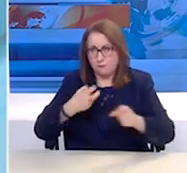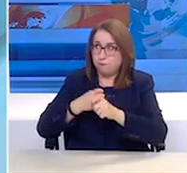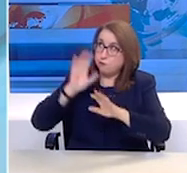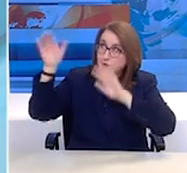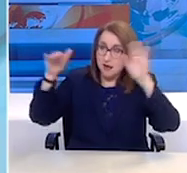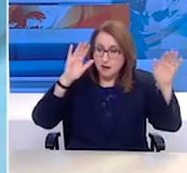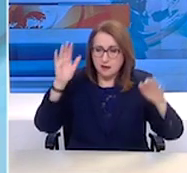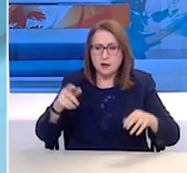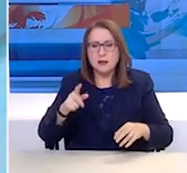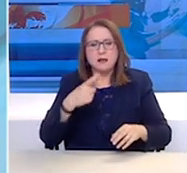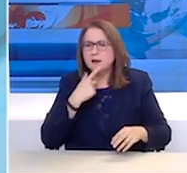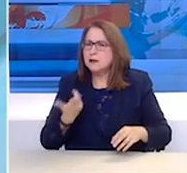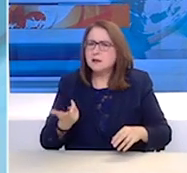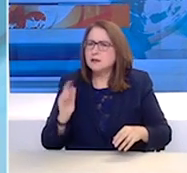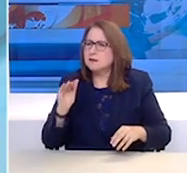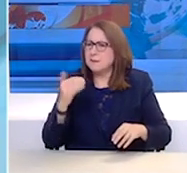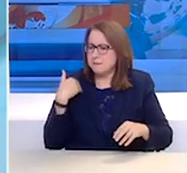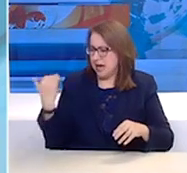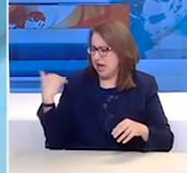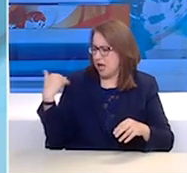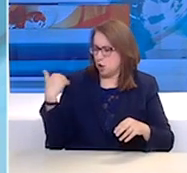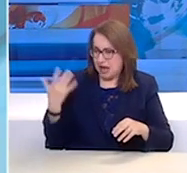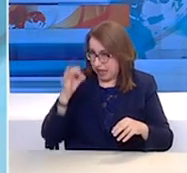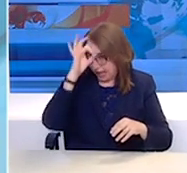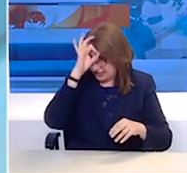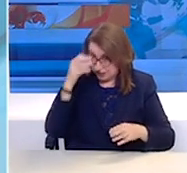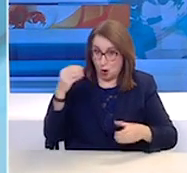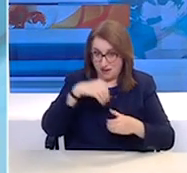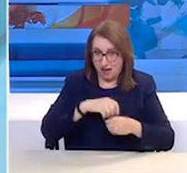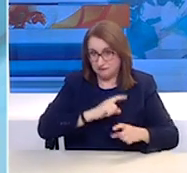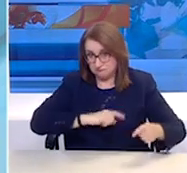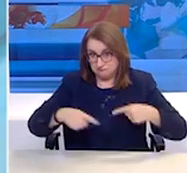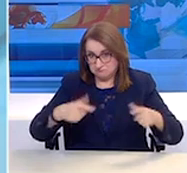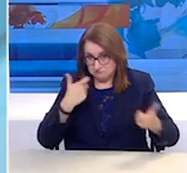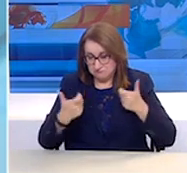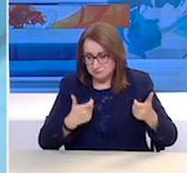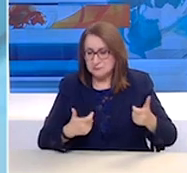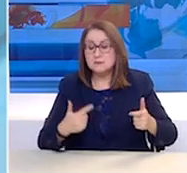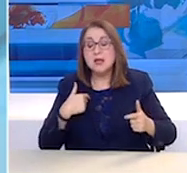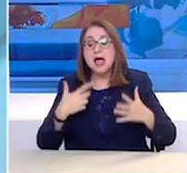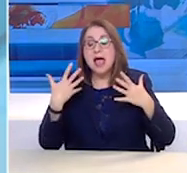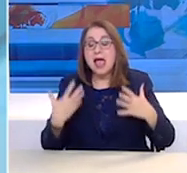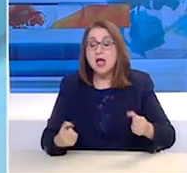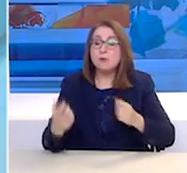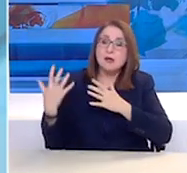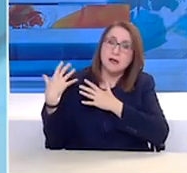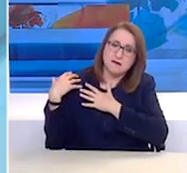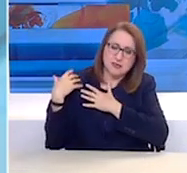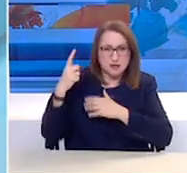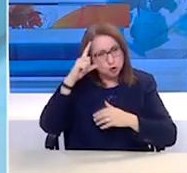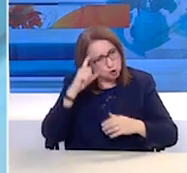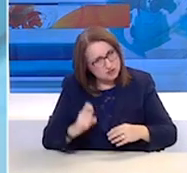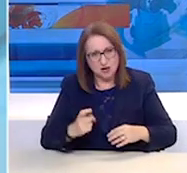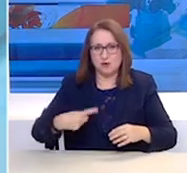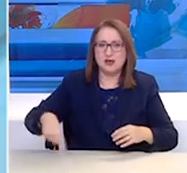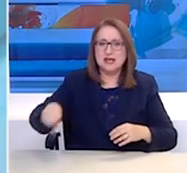αστυνομία. Νομίζω ότι ως κοινωνία έχουμε δείξει μεγάλη ωριμότητα, γιατί αντιλαμβανόμαστε ότι αφήνουμε στην άκρη τις συνήθειές μας, προκειμένου να